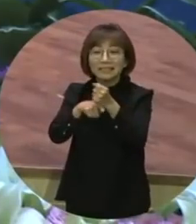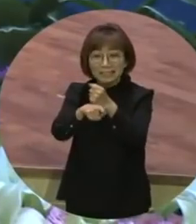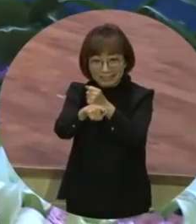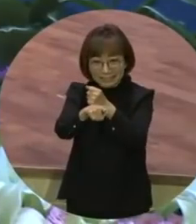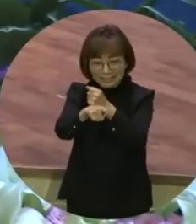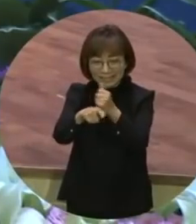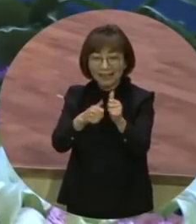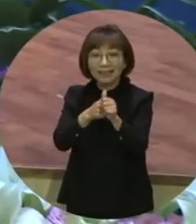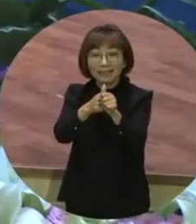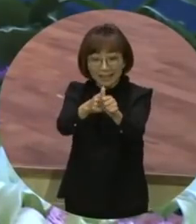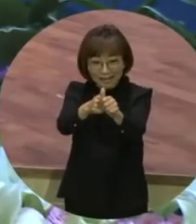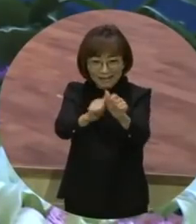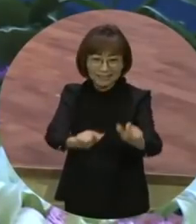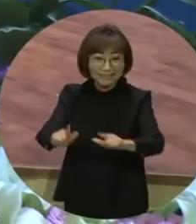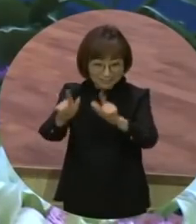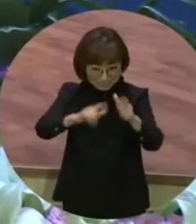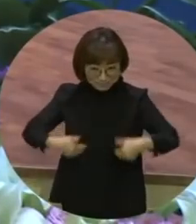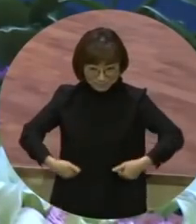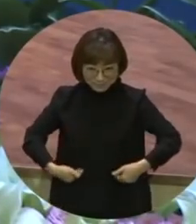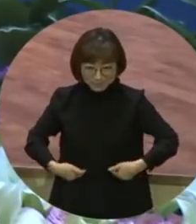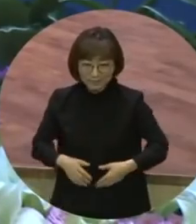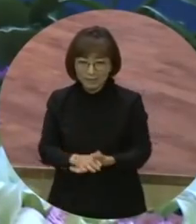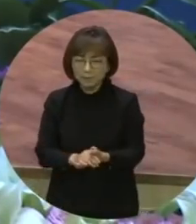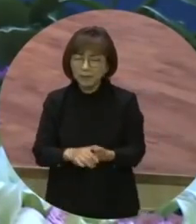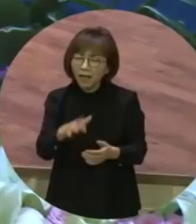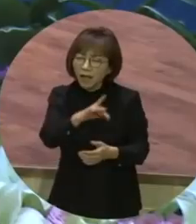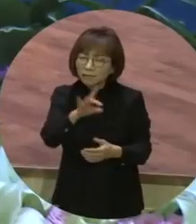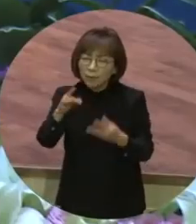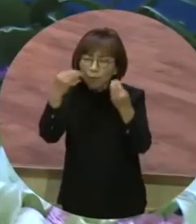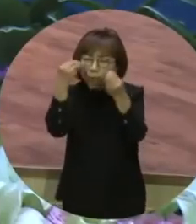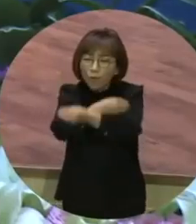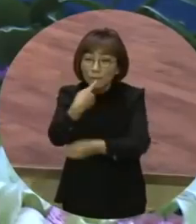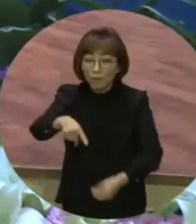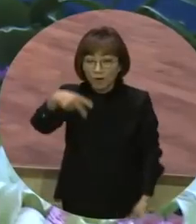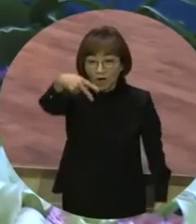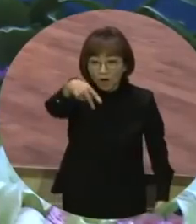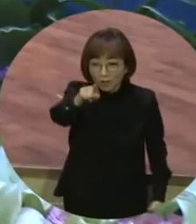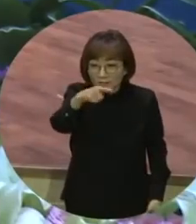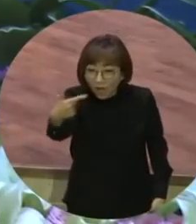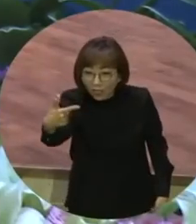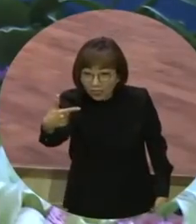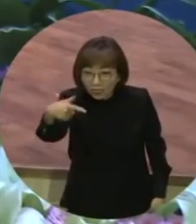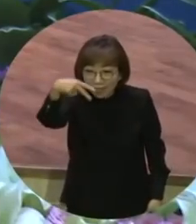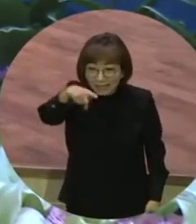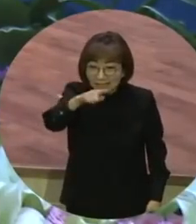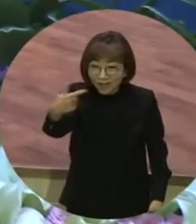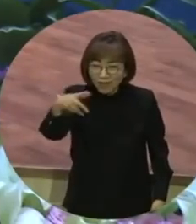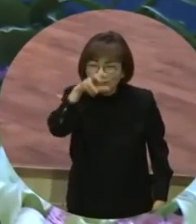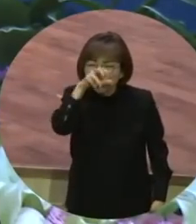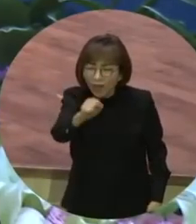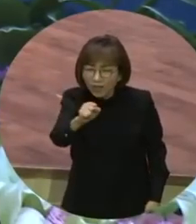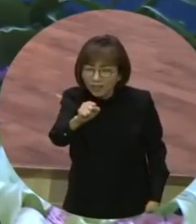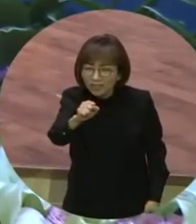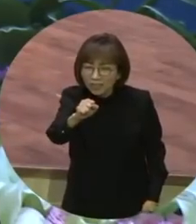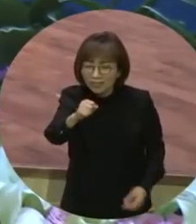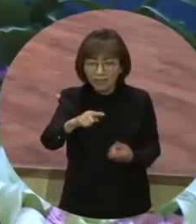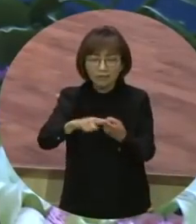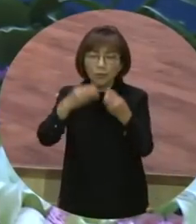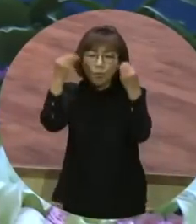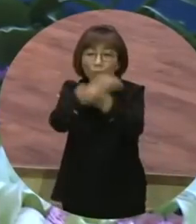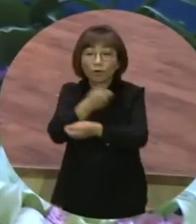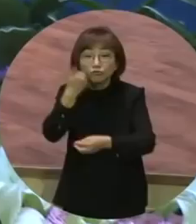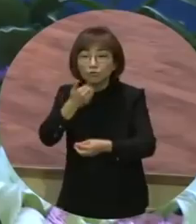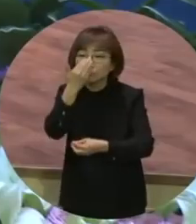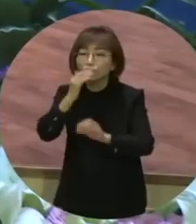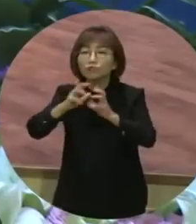여기서 선을 향한다는 삶에 대해서 오해하는 사람들이 많습니다. 대표적인 부류가 본문에 하는 유대인들이에요. 바울은 본문